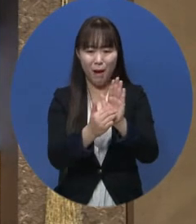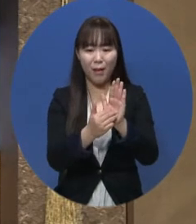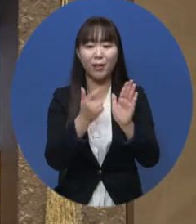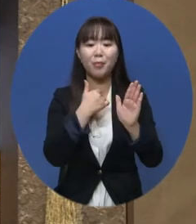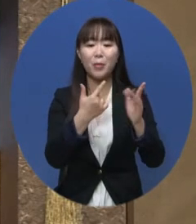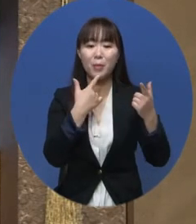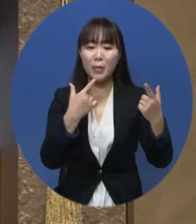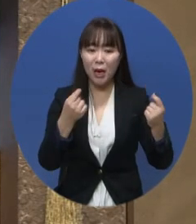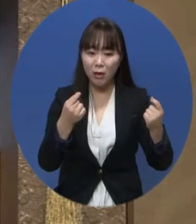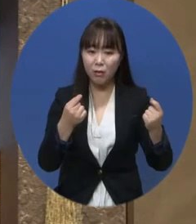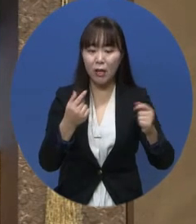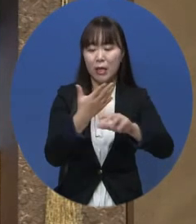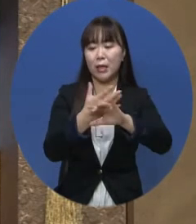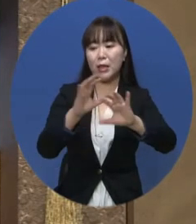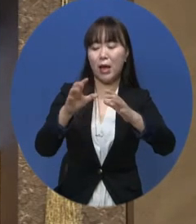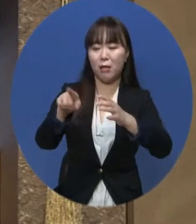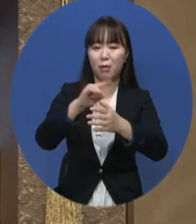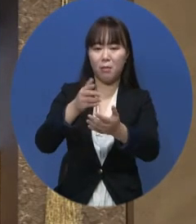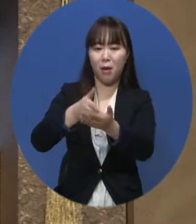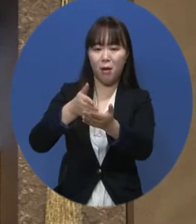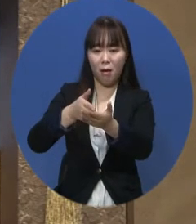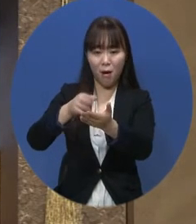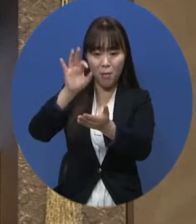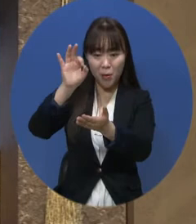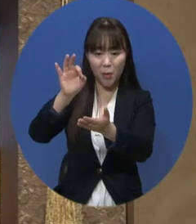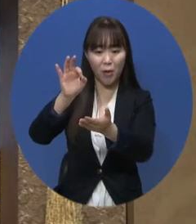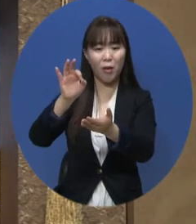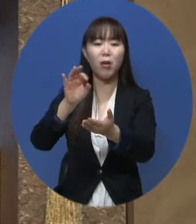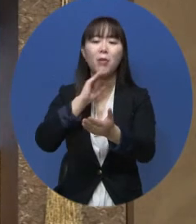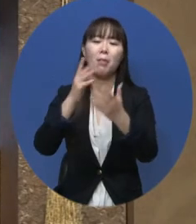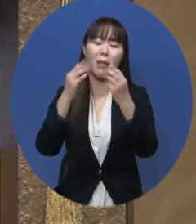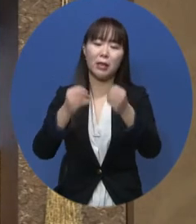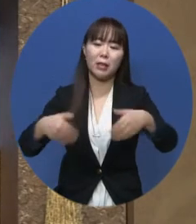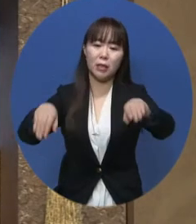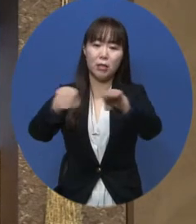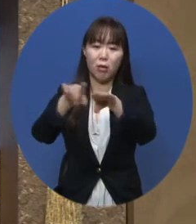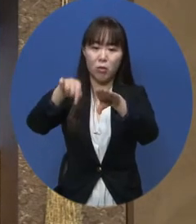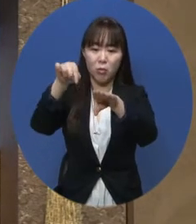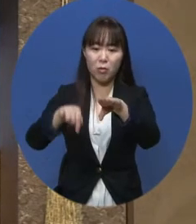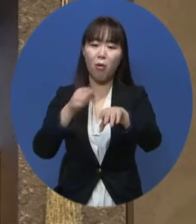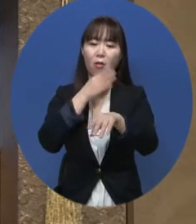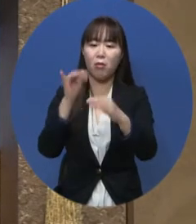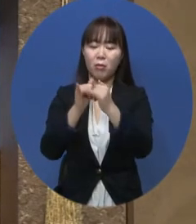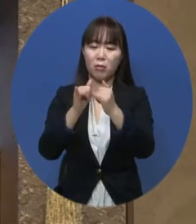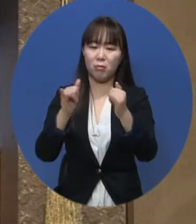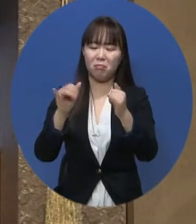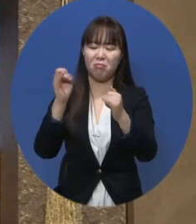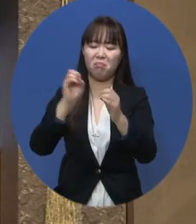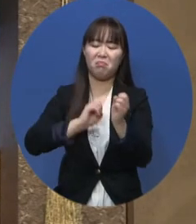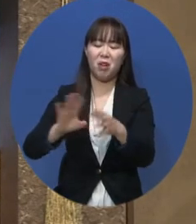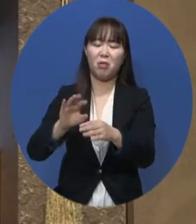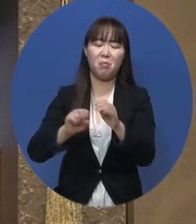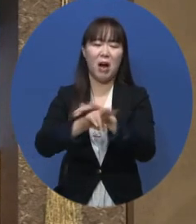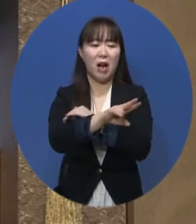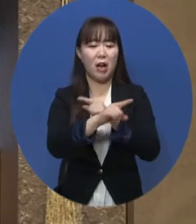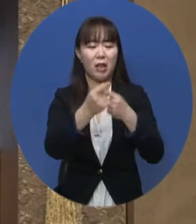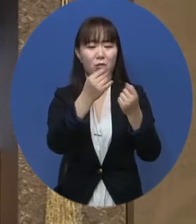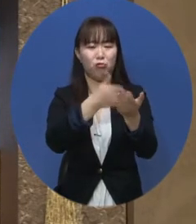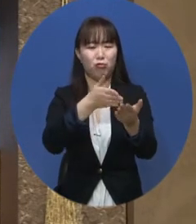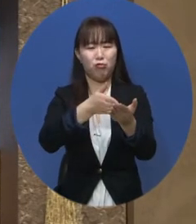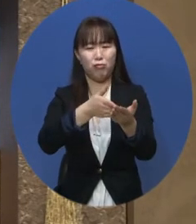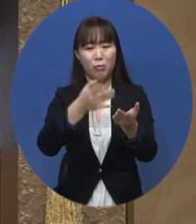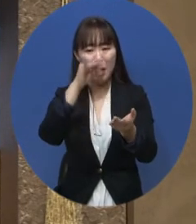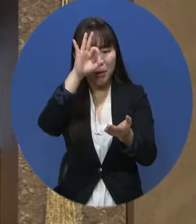것처럼 해외 언론에서도 보면 많은 이런 시설에서 어르신을 버리고 도망가는 그런 뉴스도